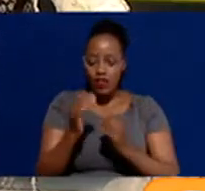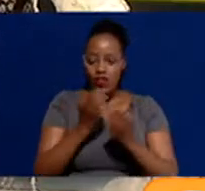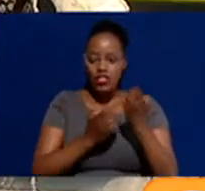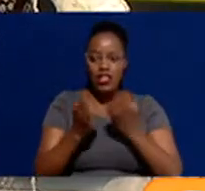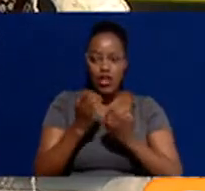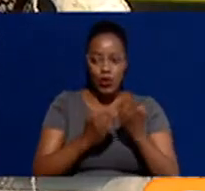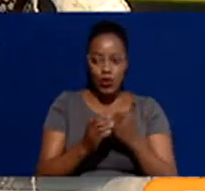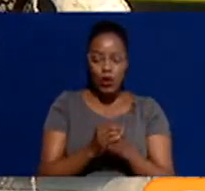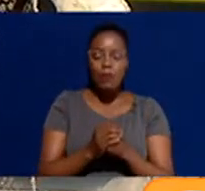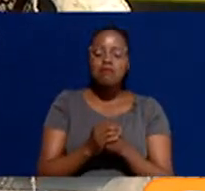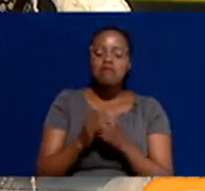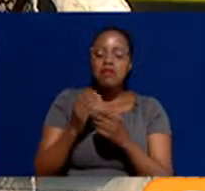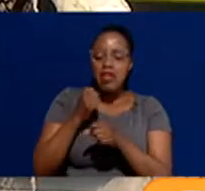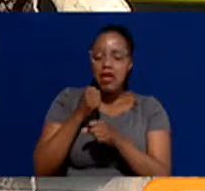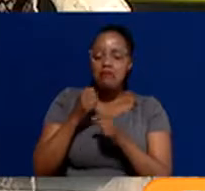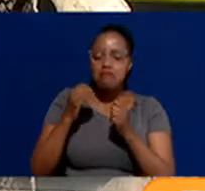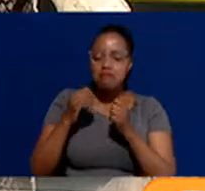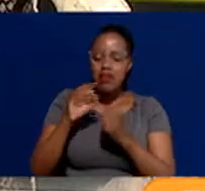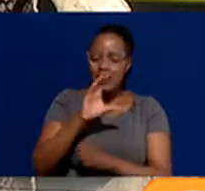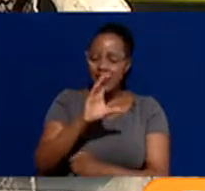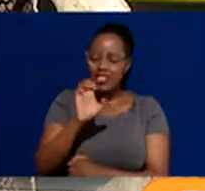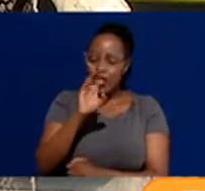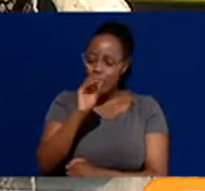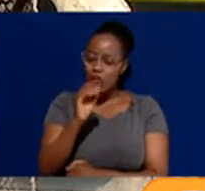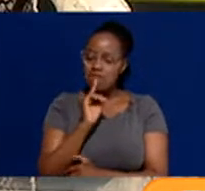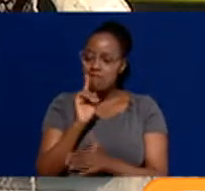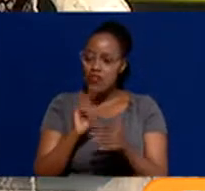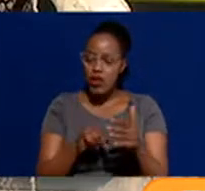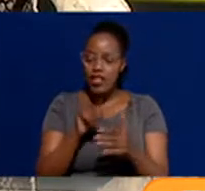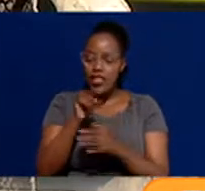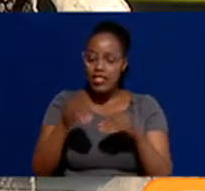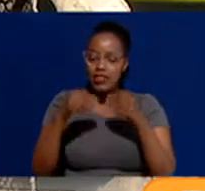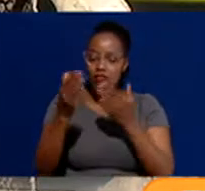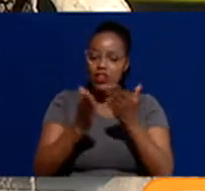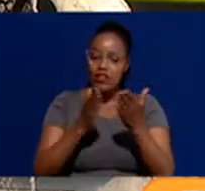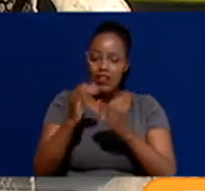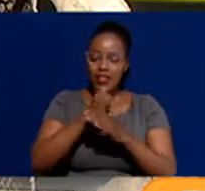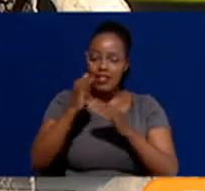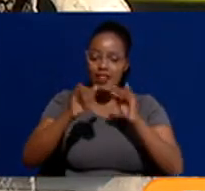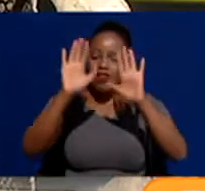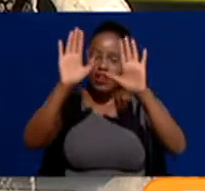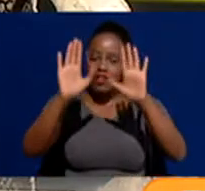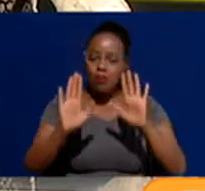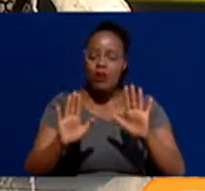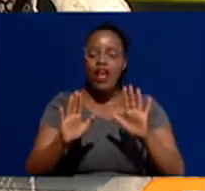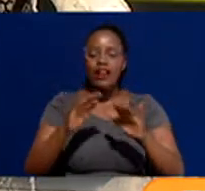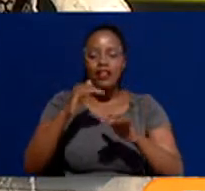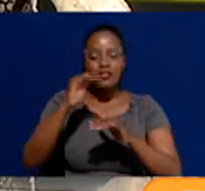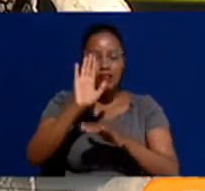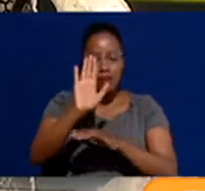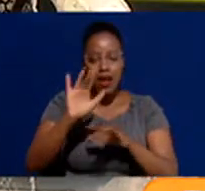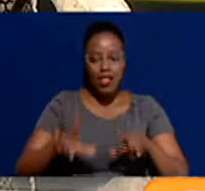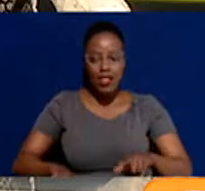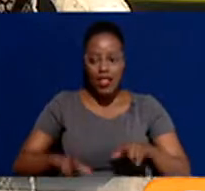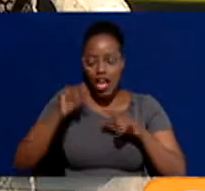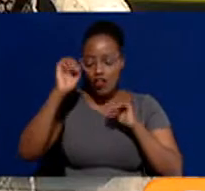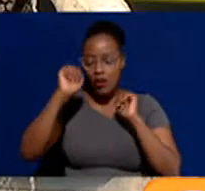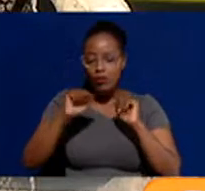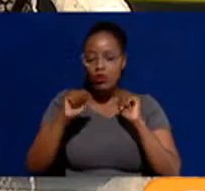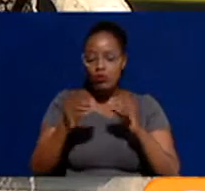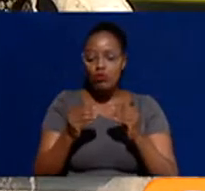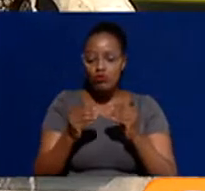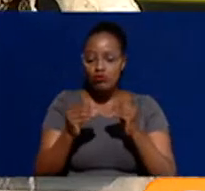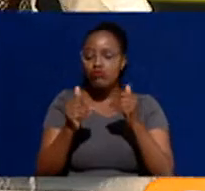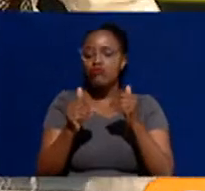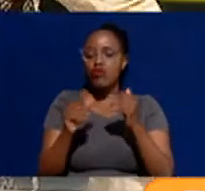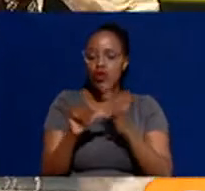Na afisa mkuu wa kampuni hiyo Evans Nyaga anasistiza kwamba huduma za bima ni muhimu kwa hali na mali katika maisha ili kukabiliana na